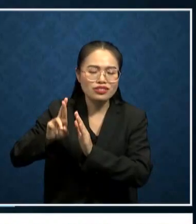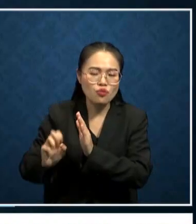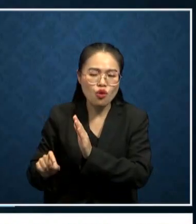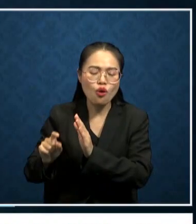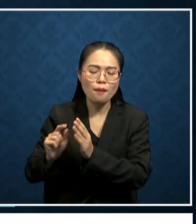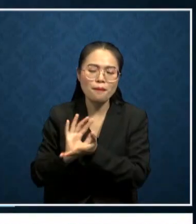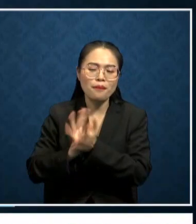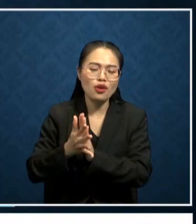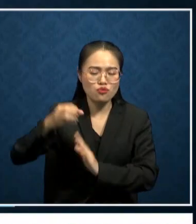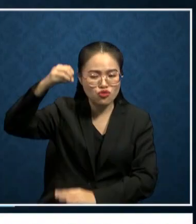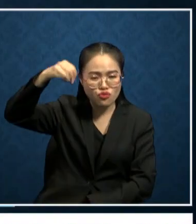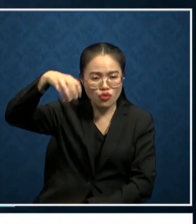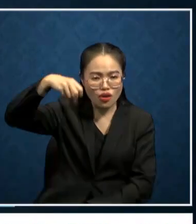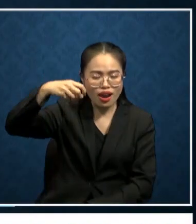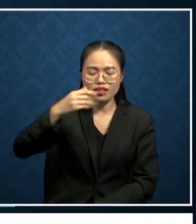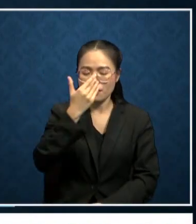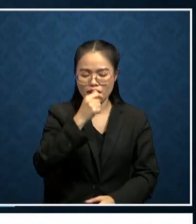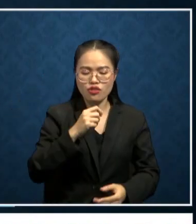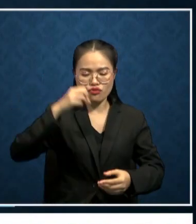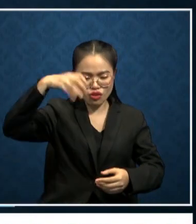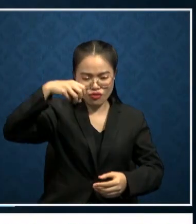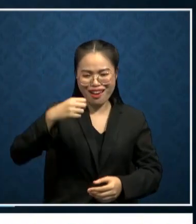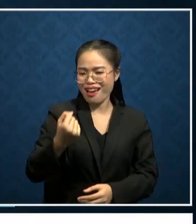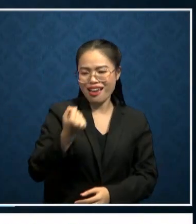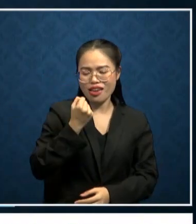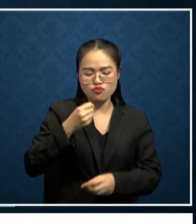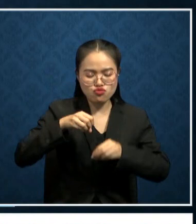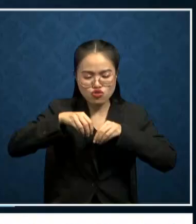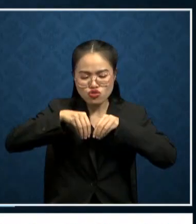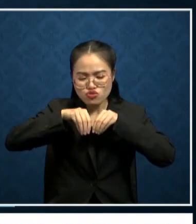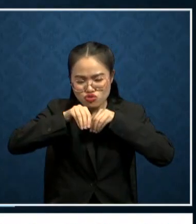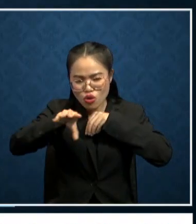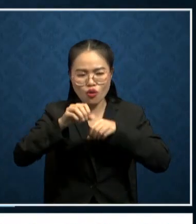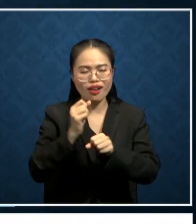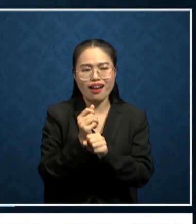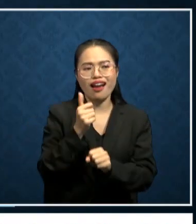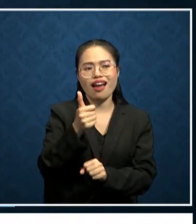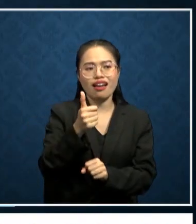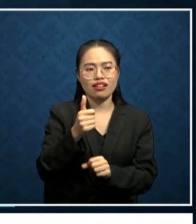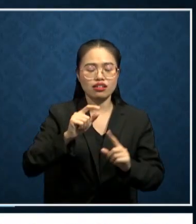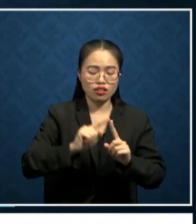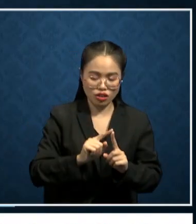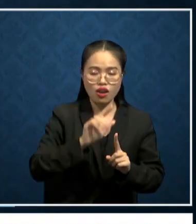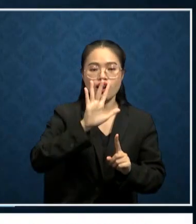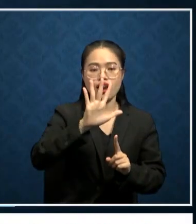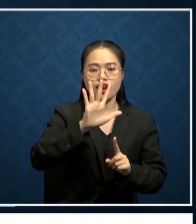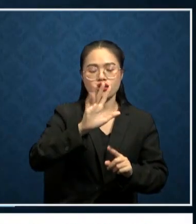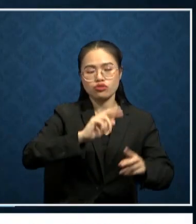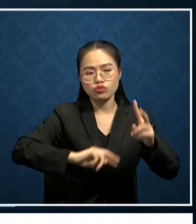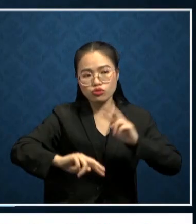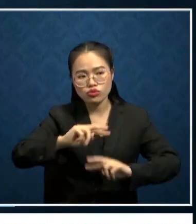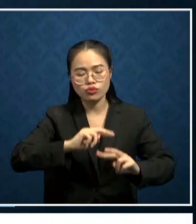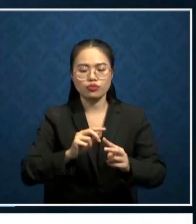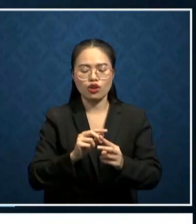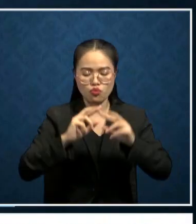ฟ้าที่ผลิตได้นะมีความเสถียรนะหัวข้อย่อยที่ 2ครับสนับสนุนการศึกษาวิจัยสถาที่การปรับปรุงเทคโนโลยี